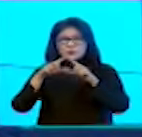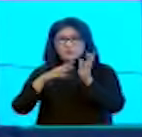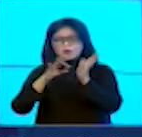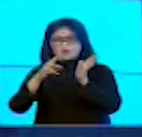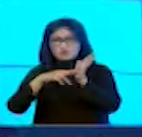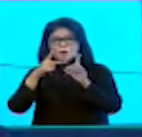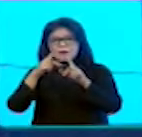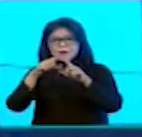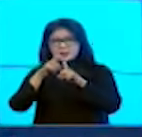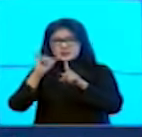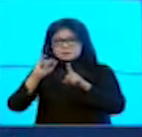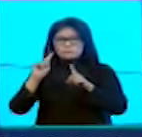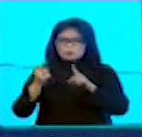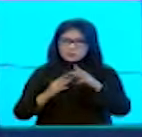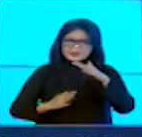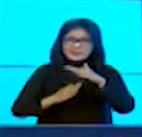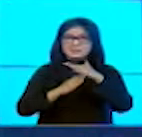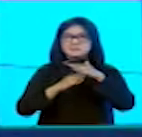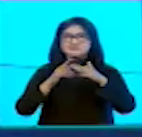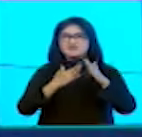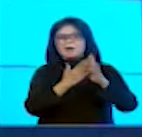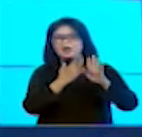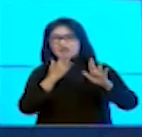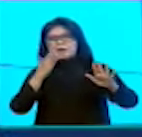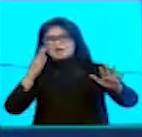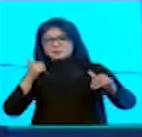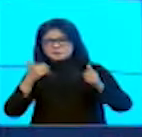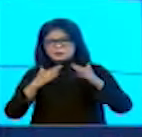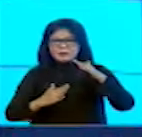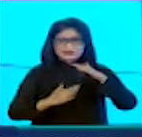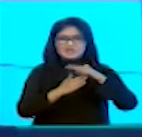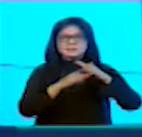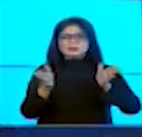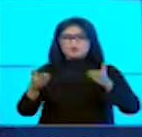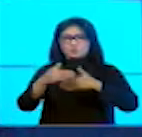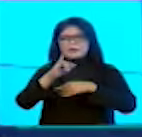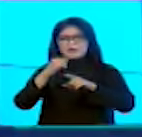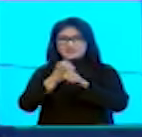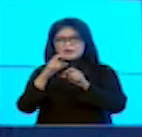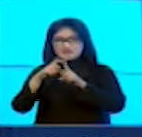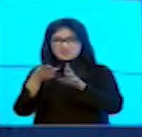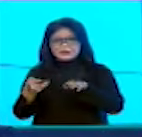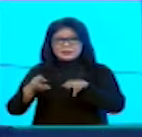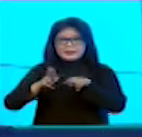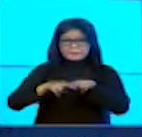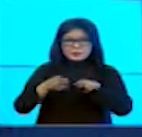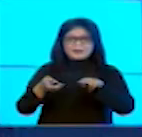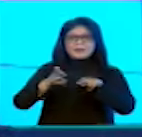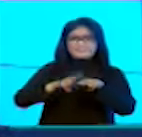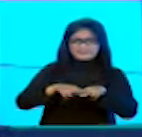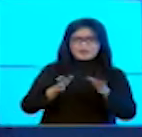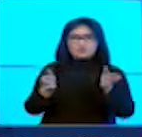teratasi. Antrean teratasi setelah ruang IGD ditambah, serta penambahan ruang perawatan baru di Akademi